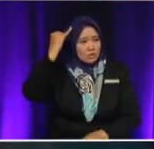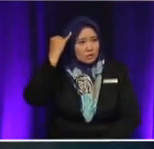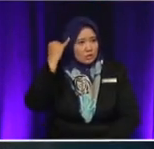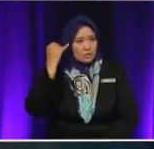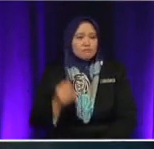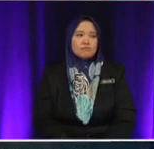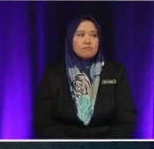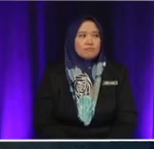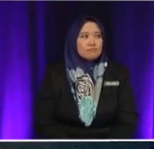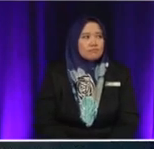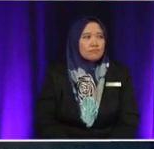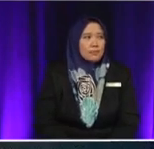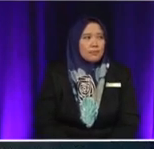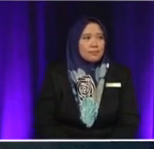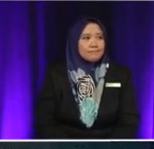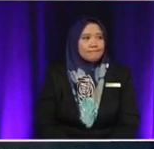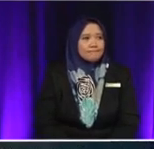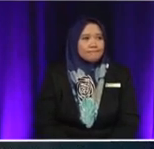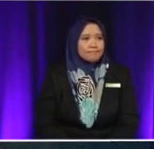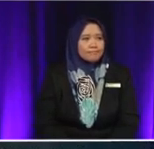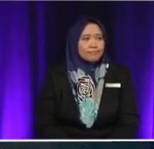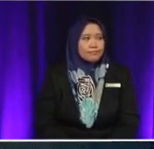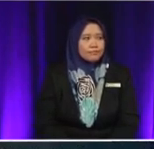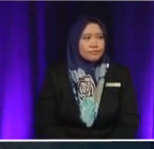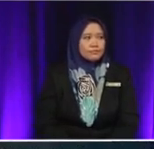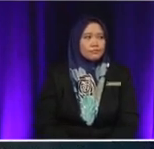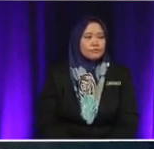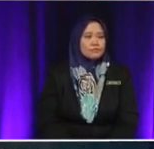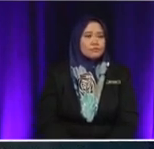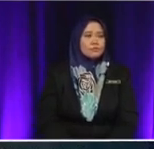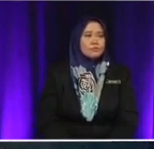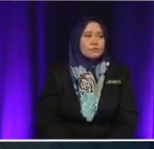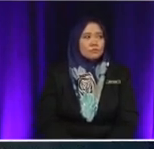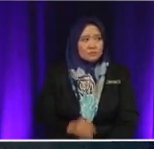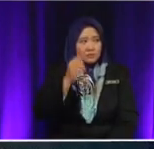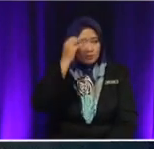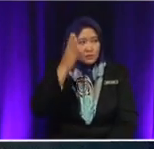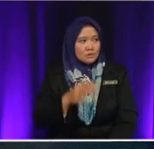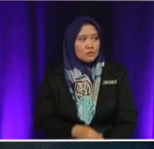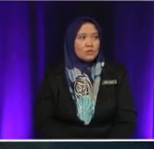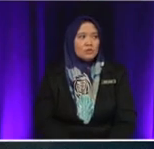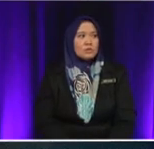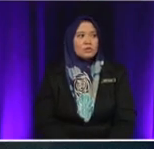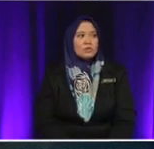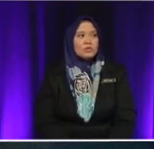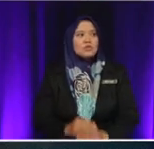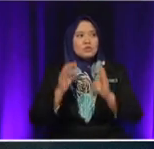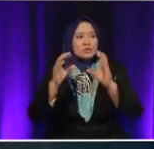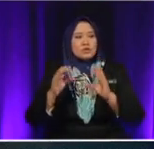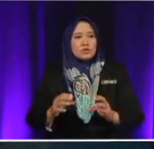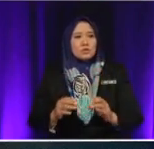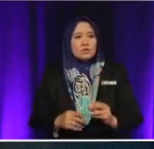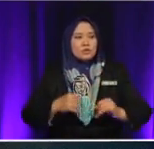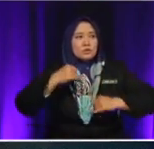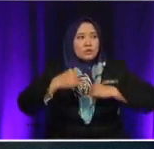seterusnya kita kumpul dulu jawapan murid. Yang ketiga, senaraikan cara jana idea kreatif. Siapa ya? Macam mana kita nak jana idea